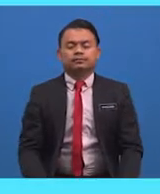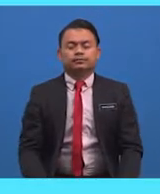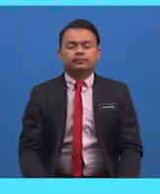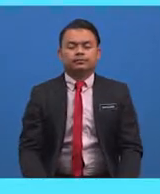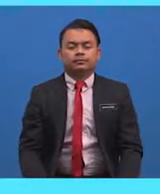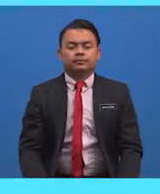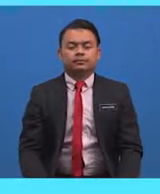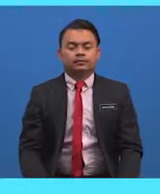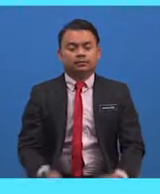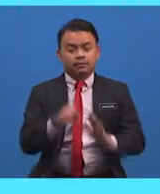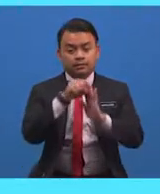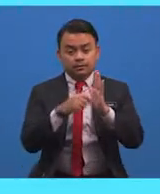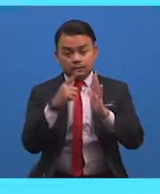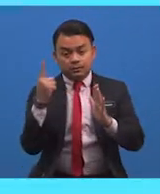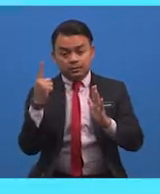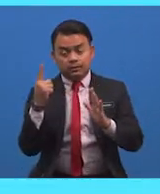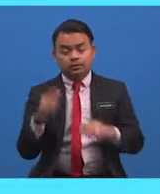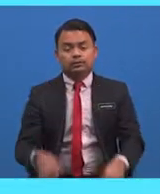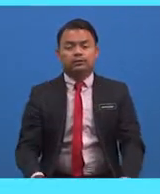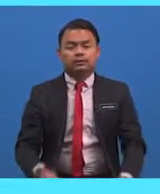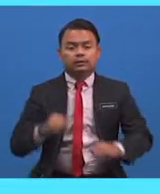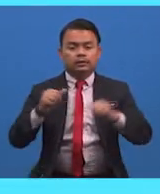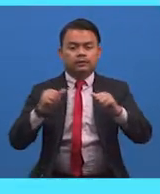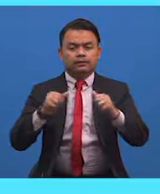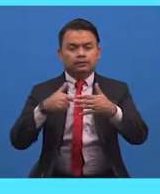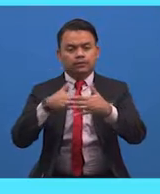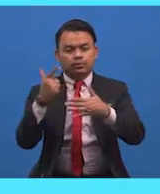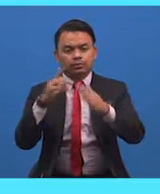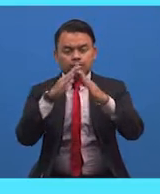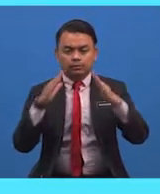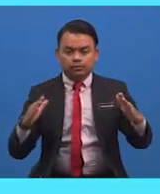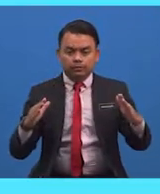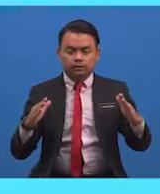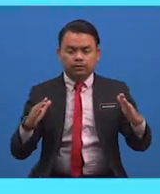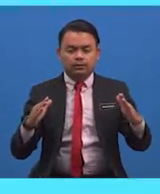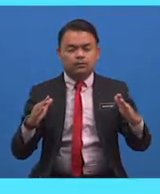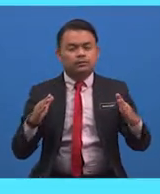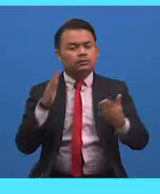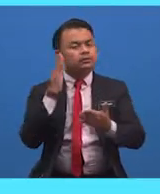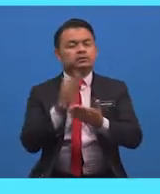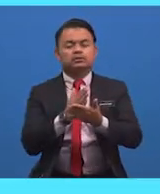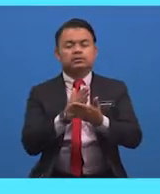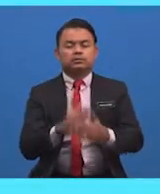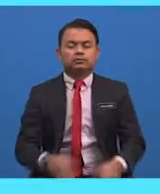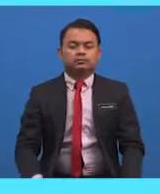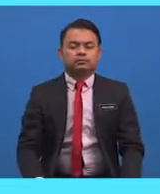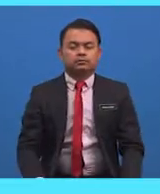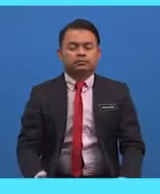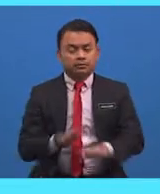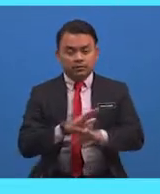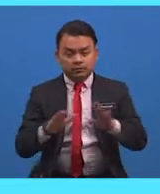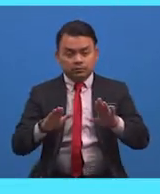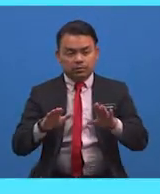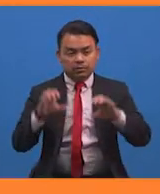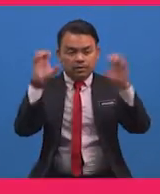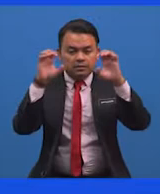itu, aktiviti luar rumah juga terhad akibat pemanasan global seperti aktiviti riadah pada waktu pagi